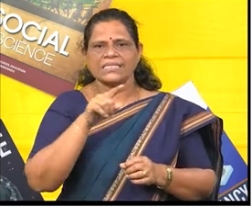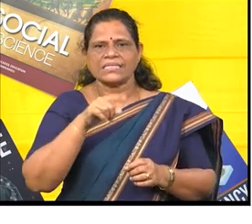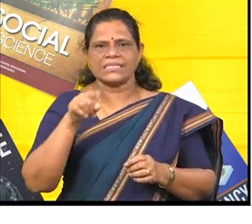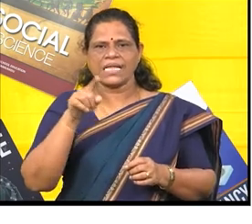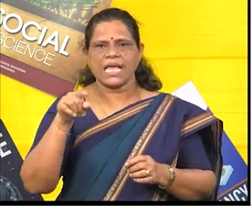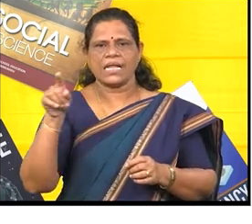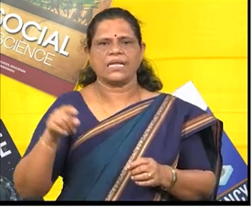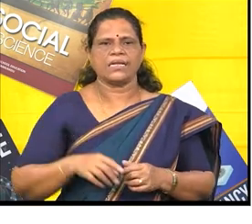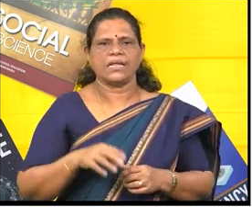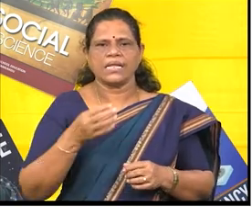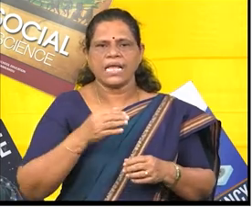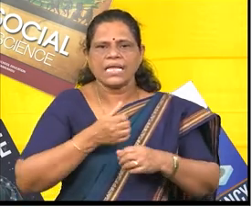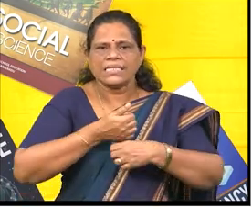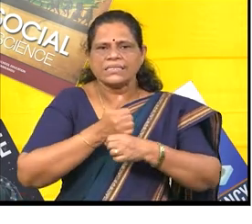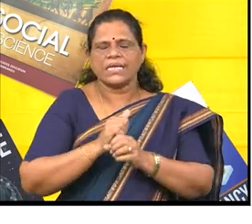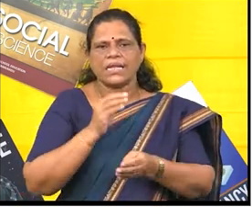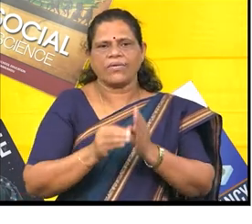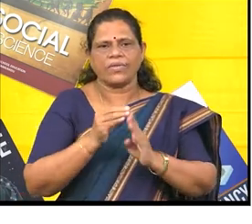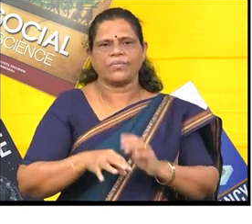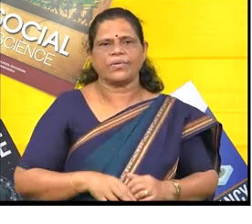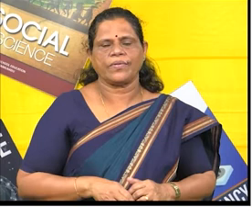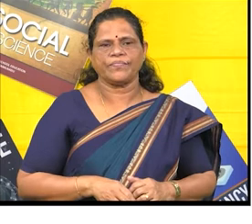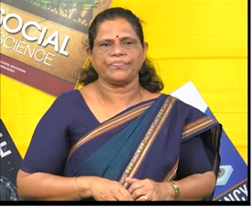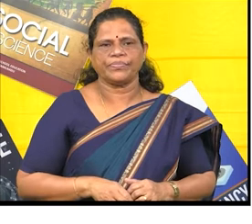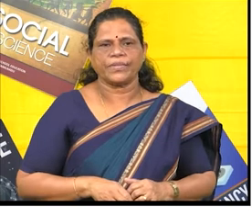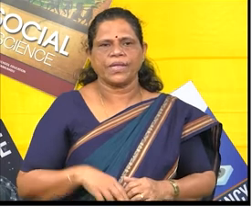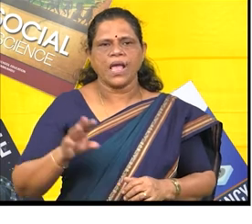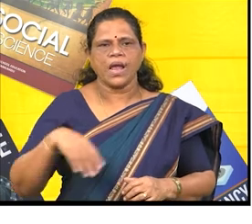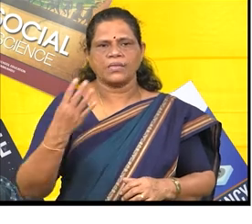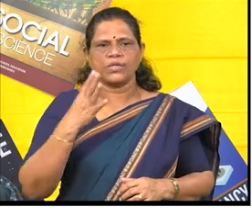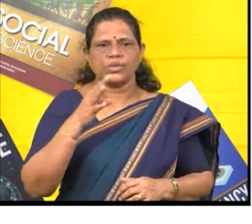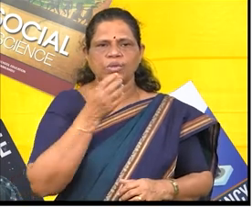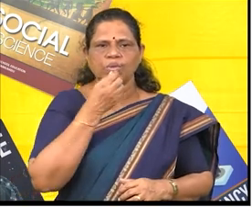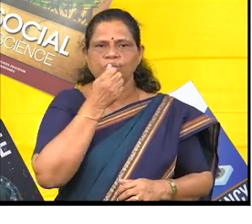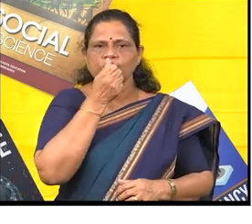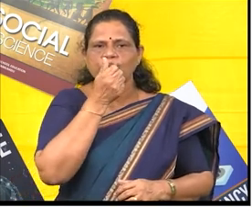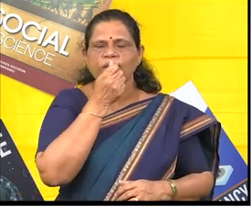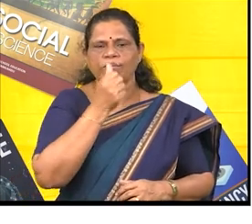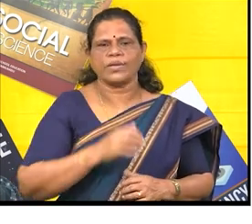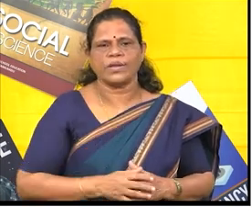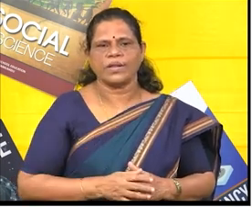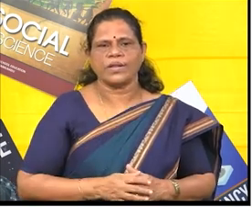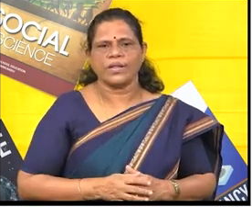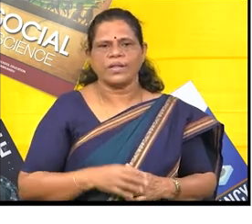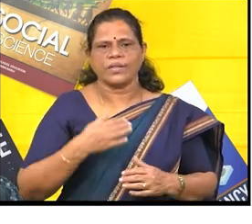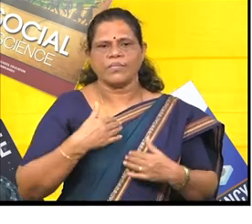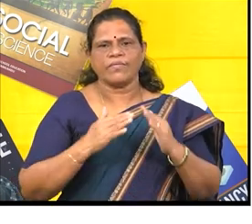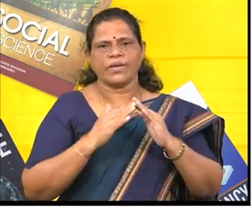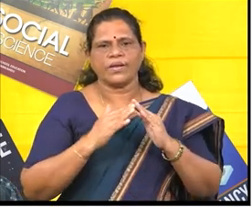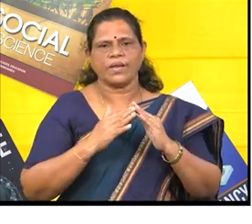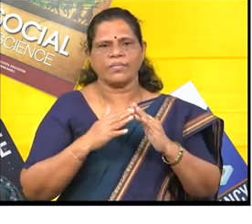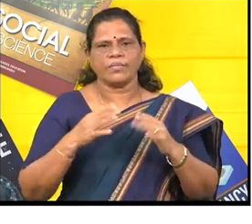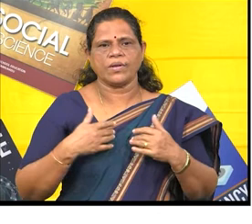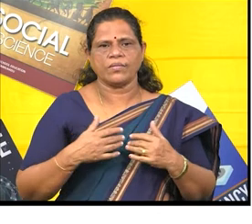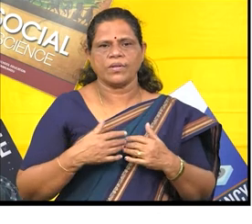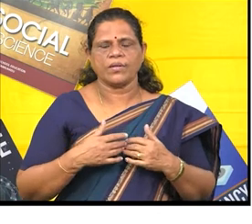இதெல்லாம் செயற்கை வேதிப்பொருட்கள், இது இனிப்பூட்டிகளாக பயன்படுத்துவோம். அடுத்து சுவையூட்டிகள், நம்ம ஏற்கனவே நம்ம பார்த்துக்கிறோம், நம்ம வீட்டிலே